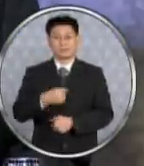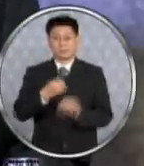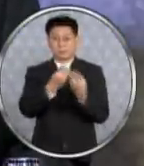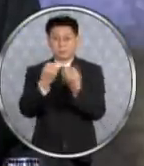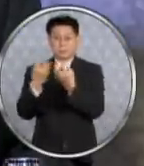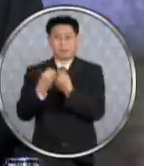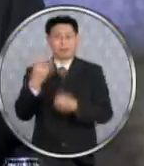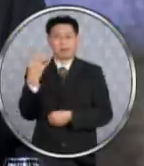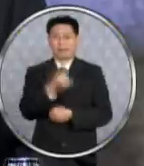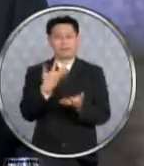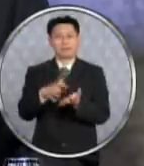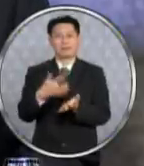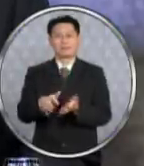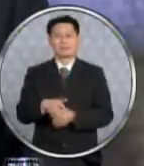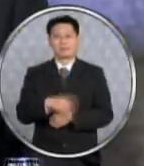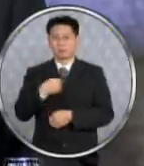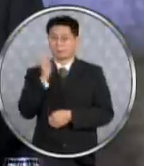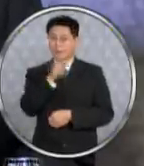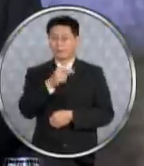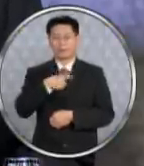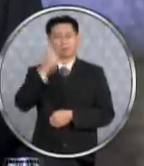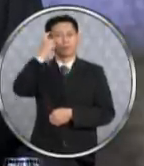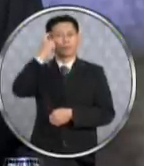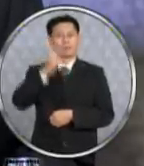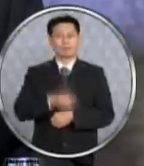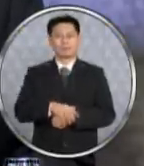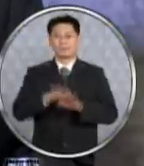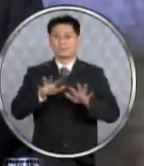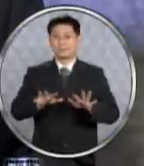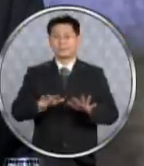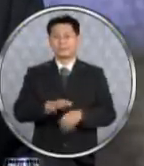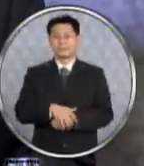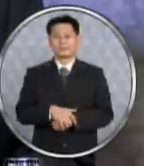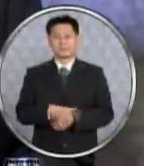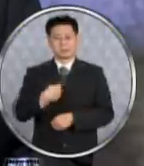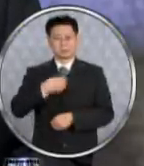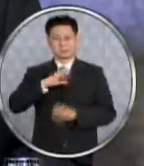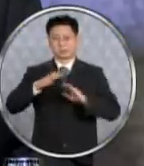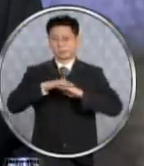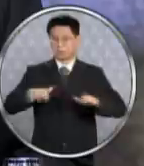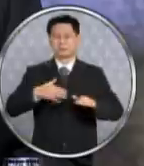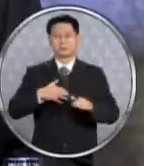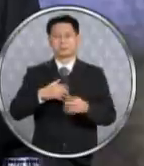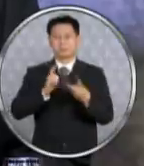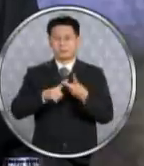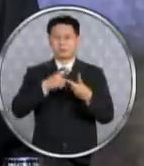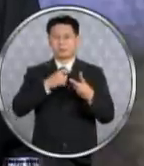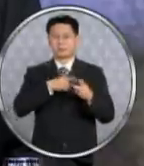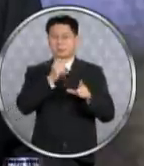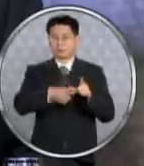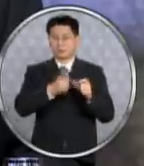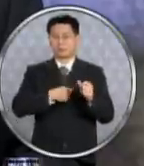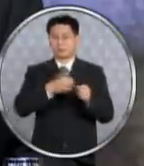些许许多多的问题的话，我们就会想到了，今天不只是我们国土安全，我们还有产业安